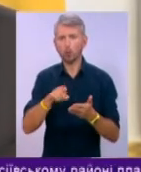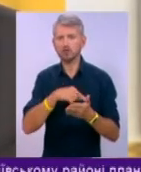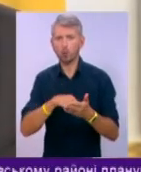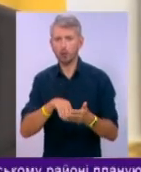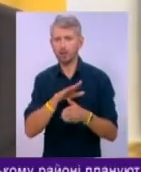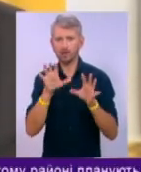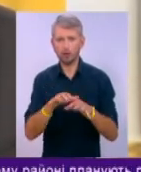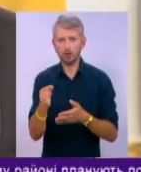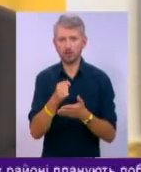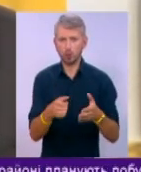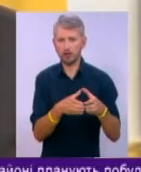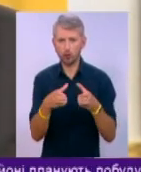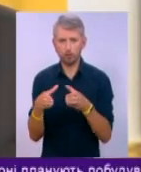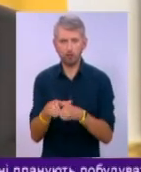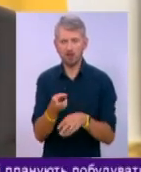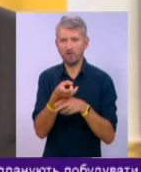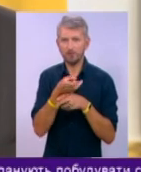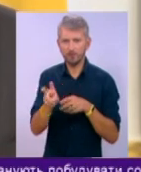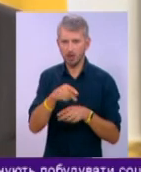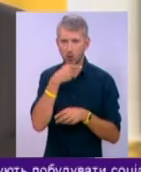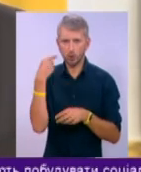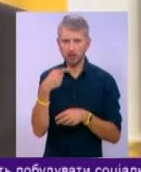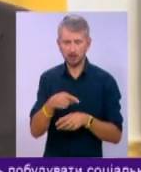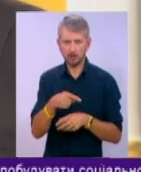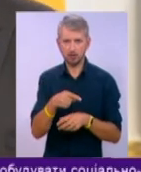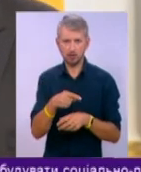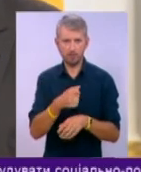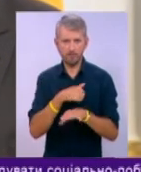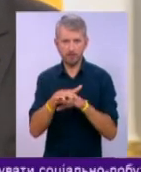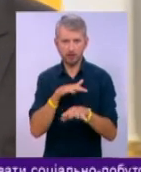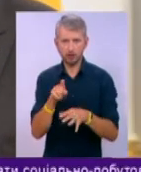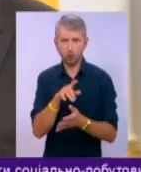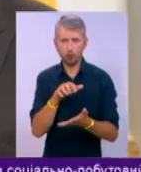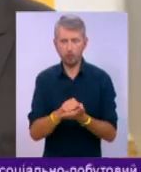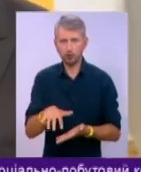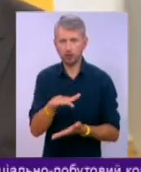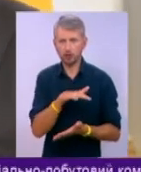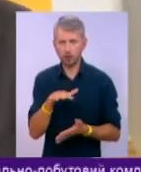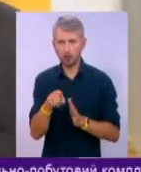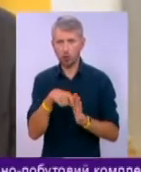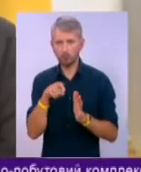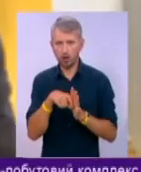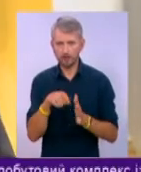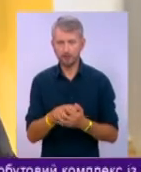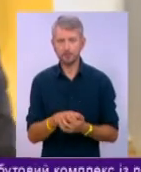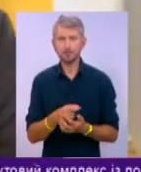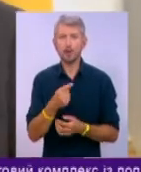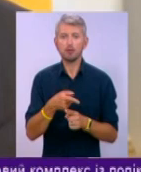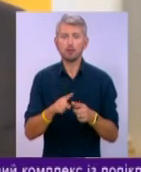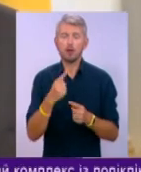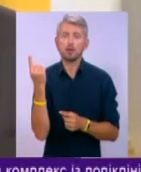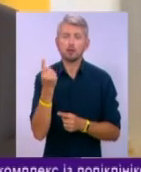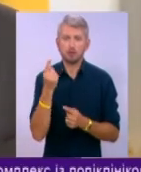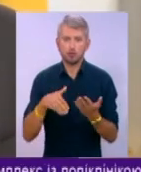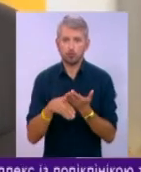незаконних збройних формувань, виведення російських окупаційних військ з окупованої території Донбаса. Єдиним інструментом